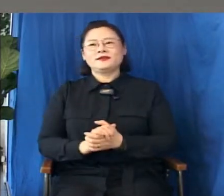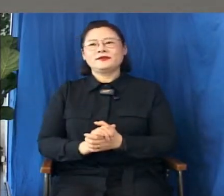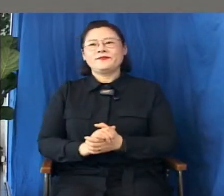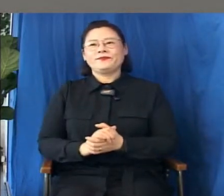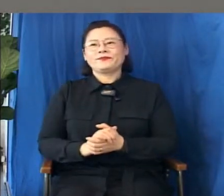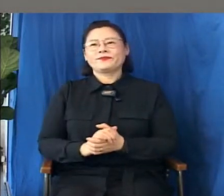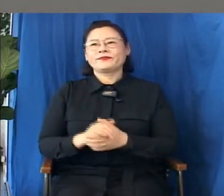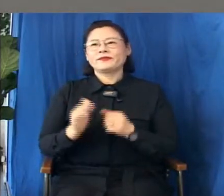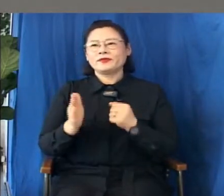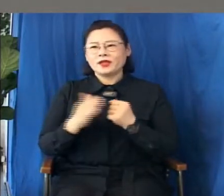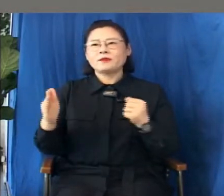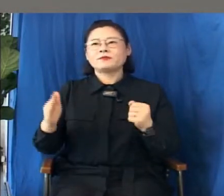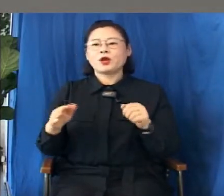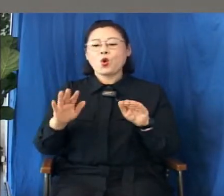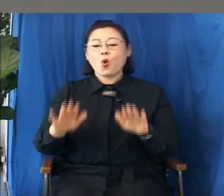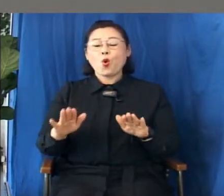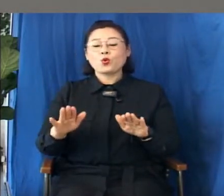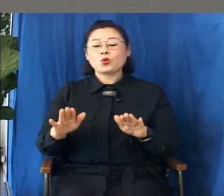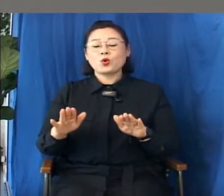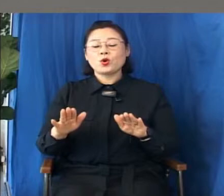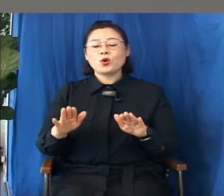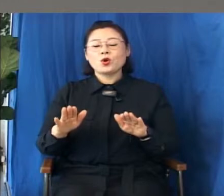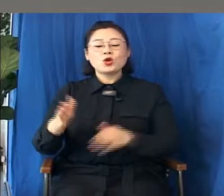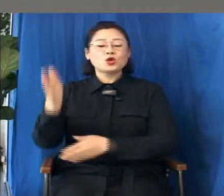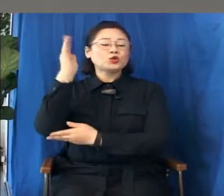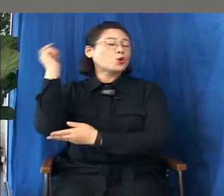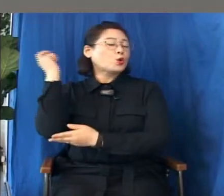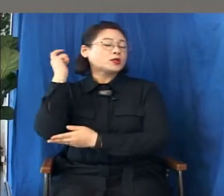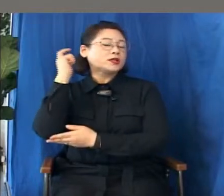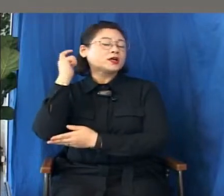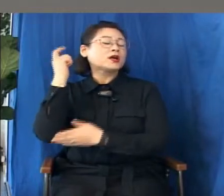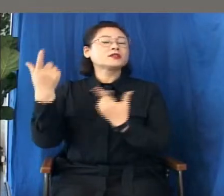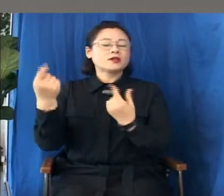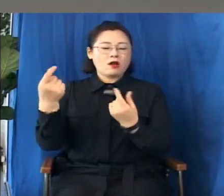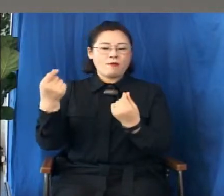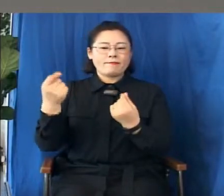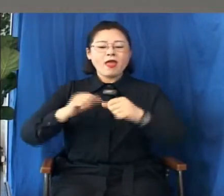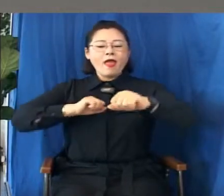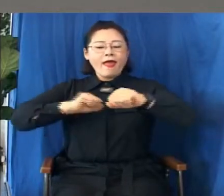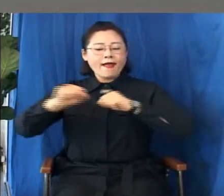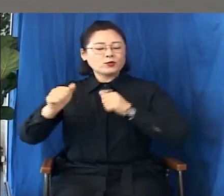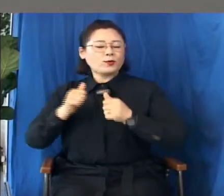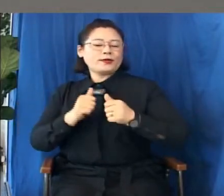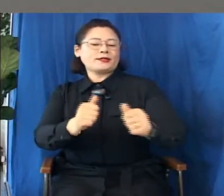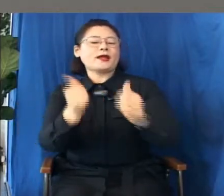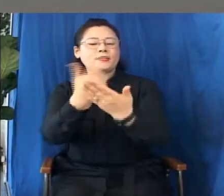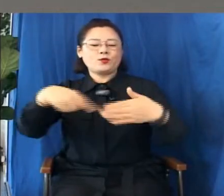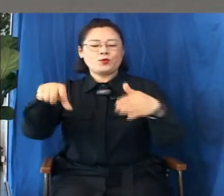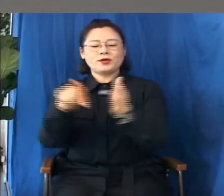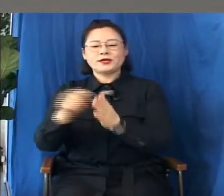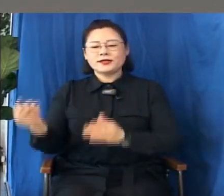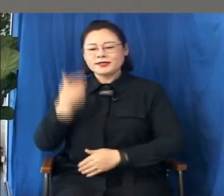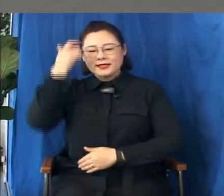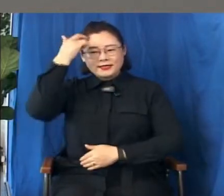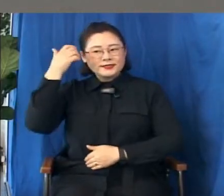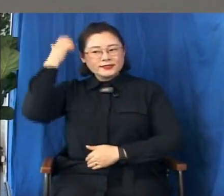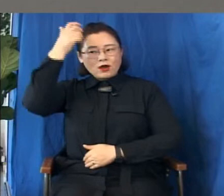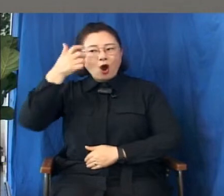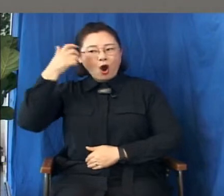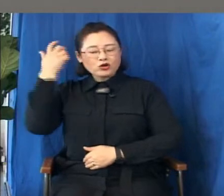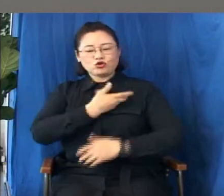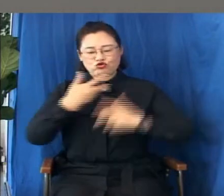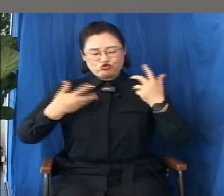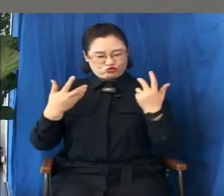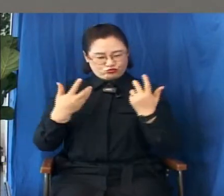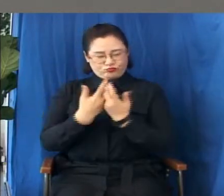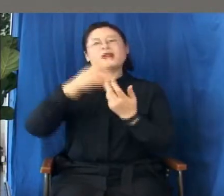오늘 살펴봤듯이 그 행동이 따라오려면 성령 충만해야 됩니다. 성령 충만하면 말이 많아지는 게